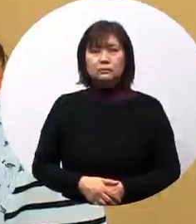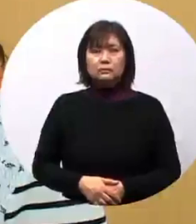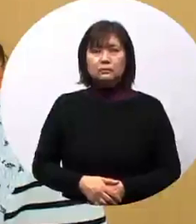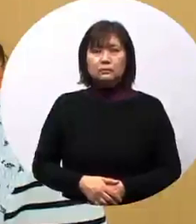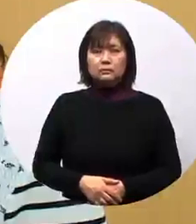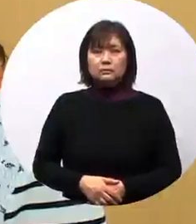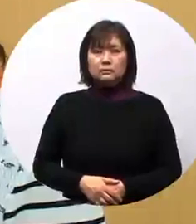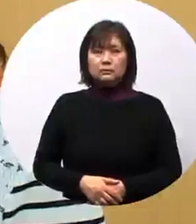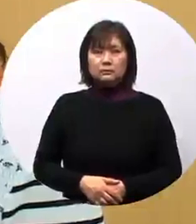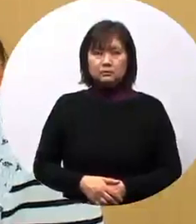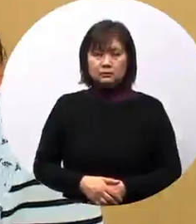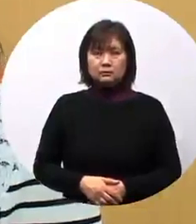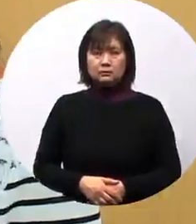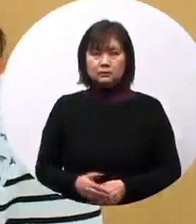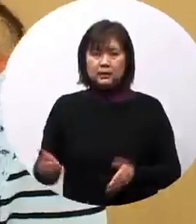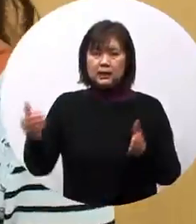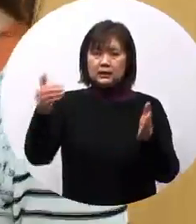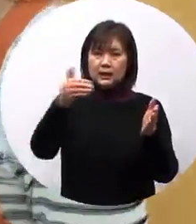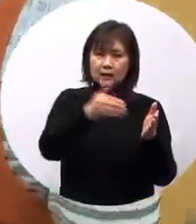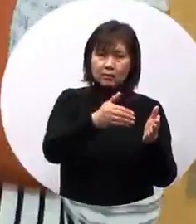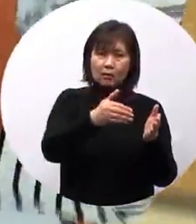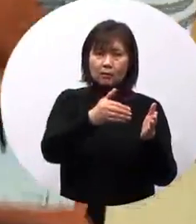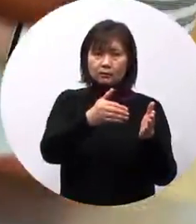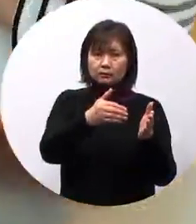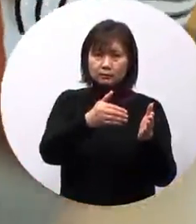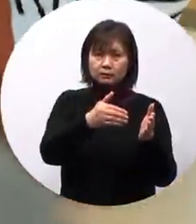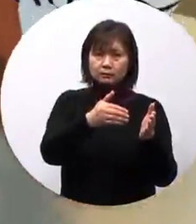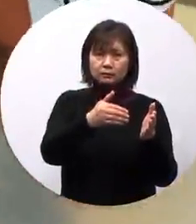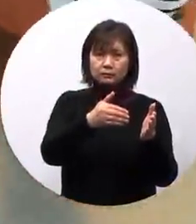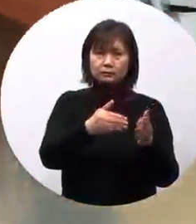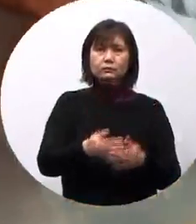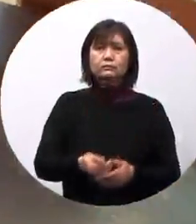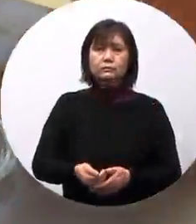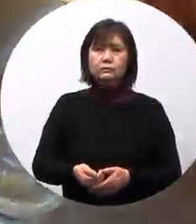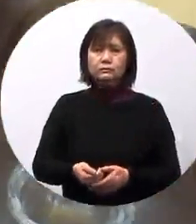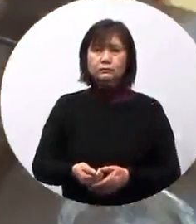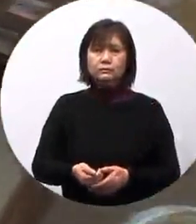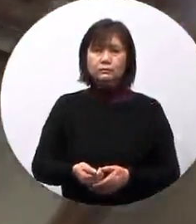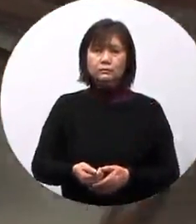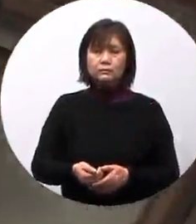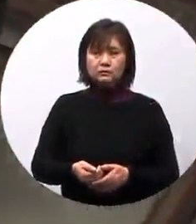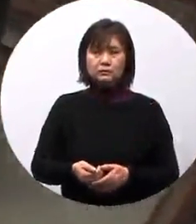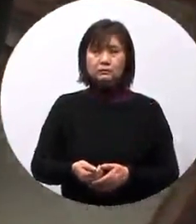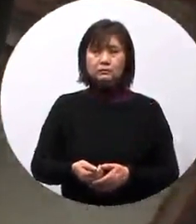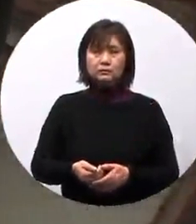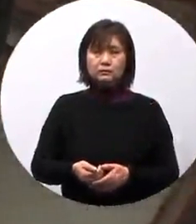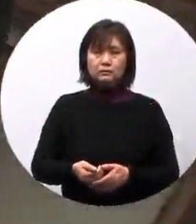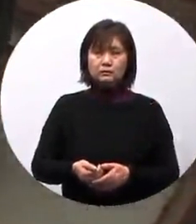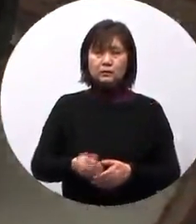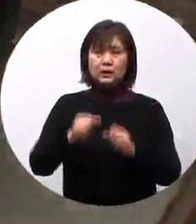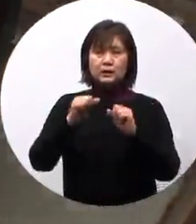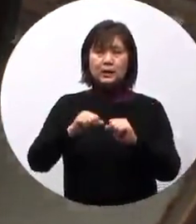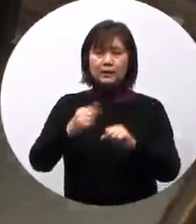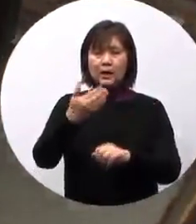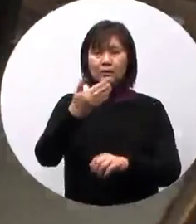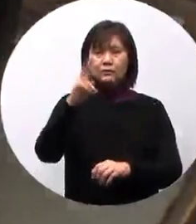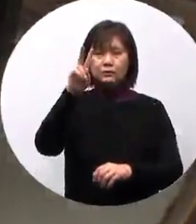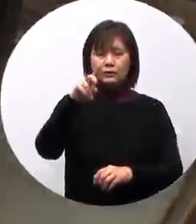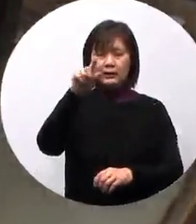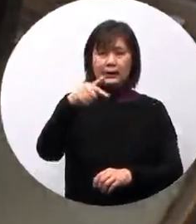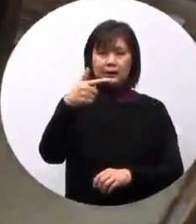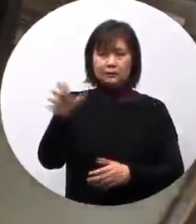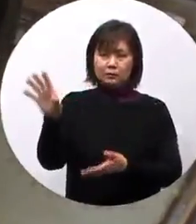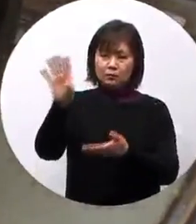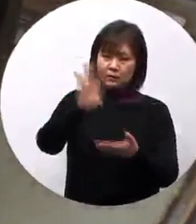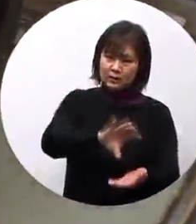ソースを完成させていきます。 はい。では先ほど煮込んだトマトソースに生クリームですね。 はい、 はい、入れます